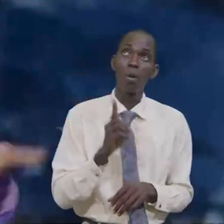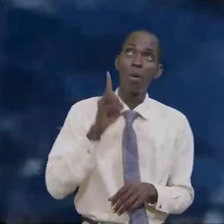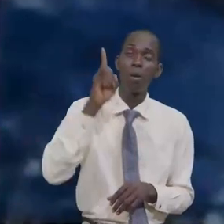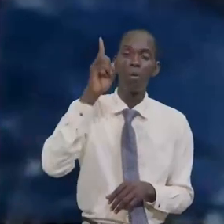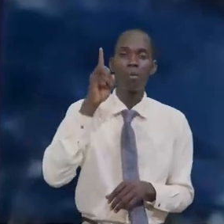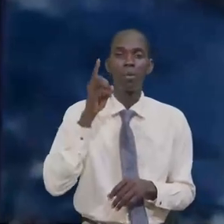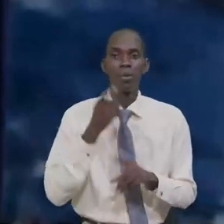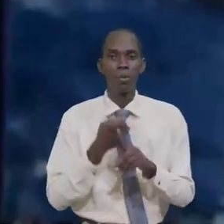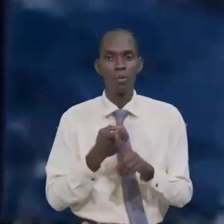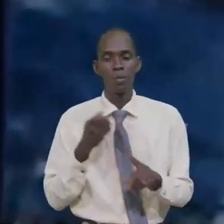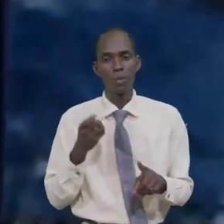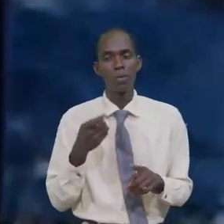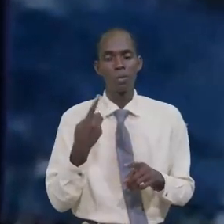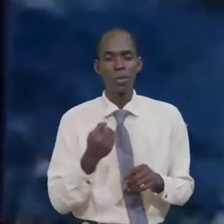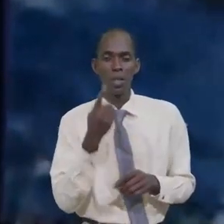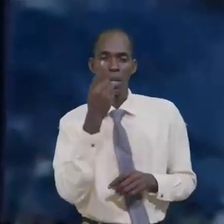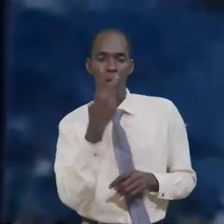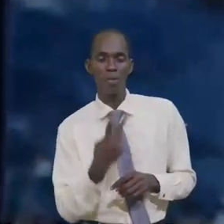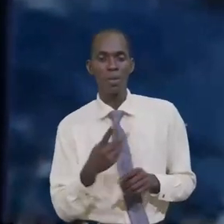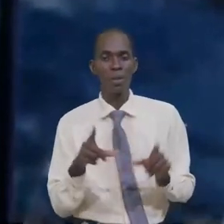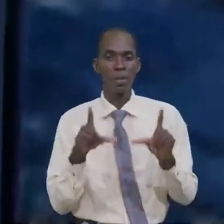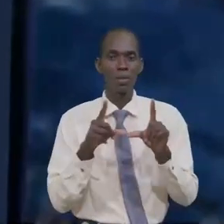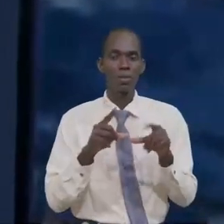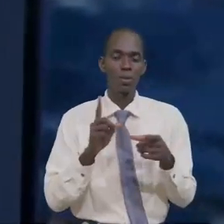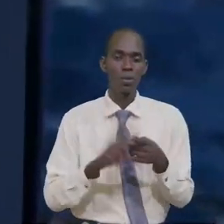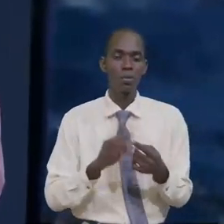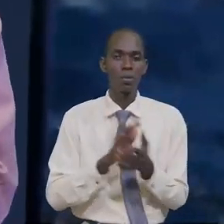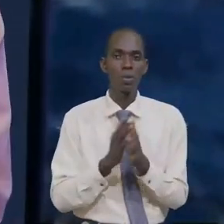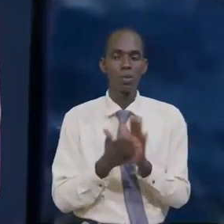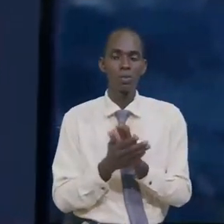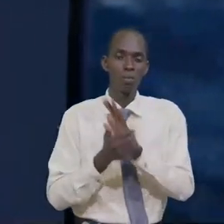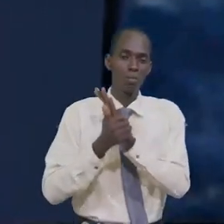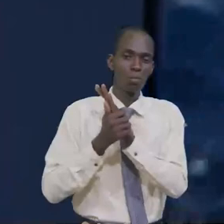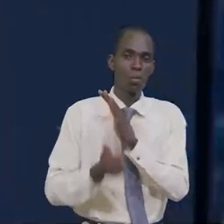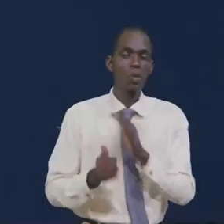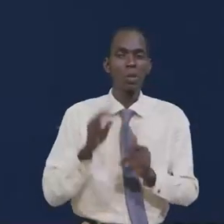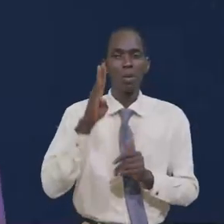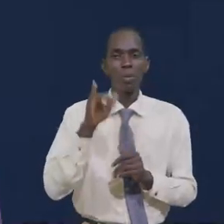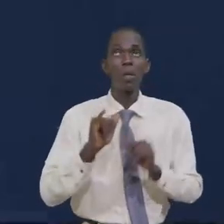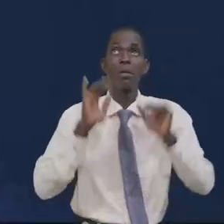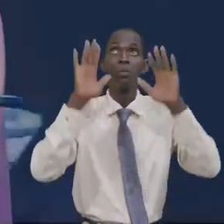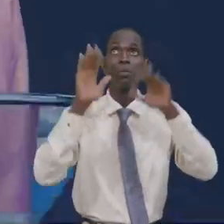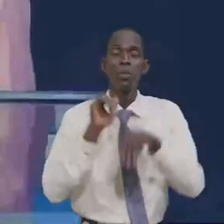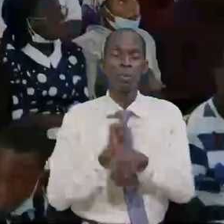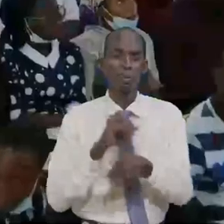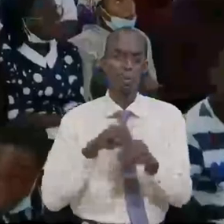de la médiocrité à la maîtrise pas un miracle au nom de Jésus